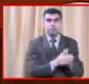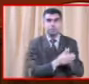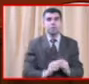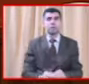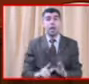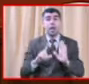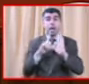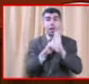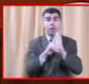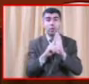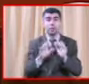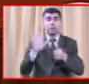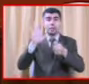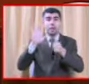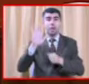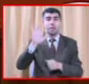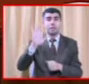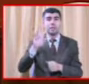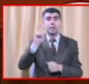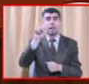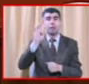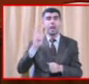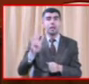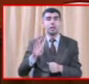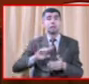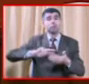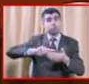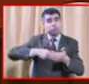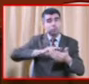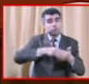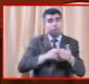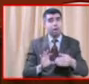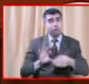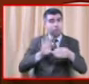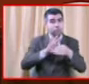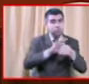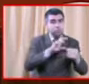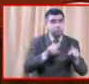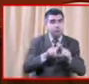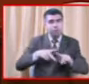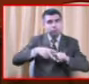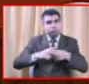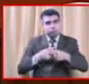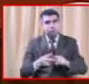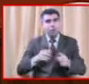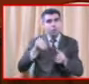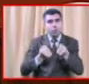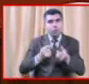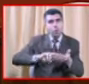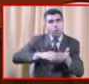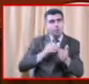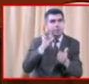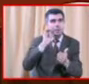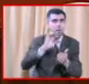قانون رقم 5614 يوافق بموجبه على الاتفاق الإطار للتعاون الصناعي والتجاري الموقع بكوناكري